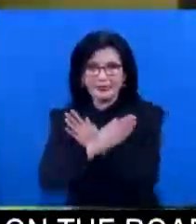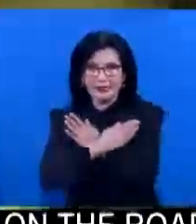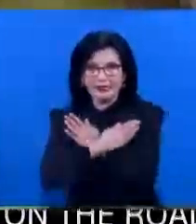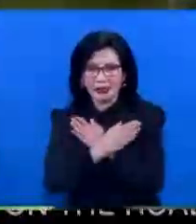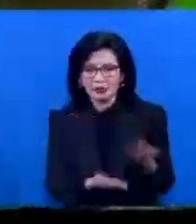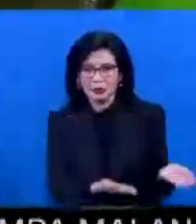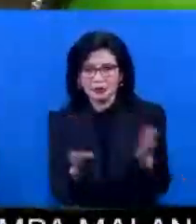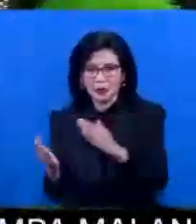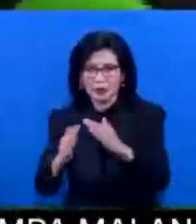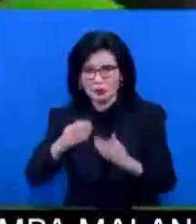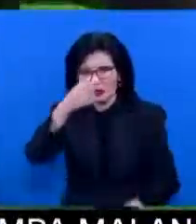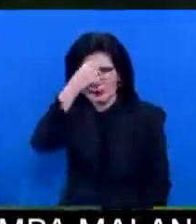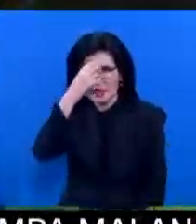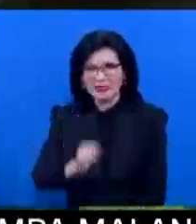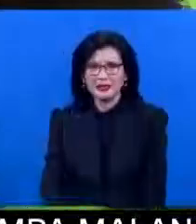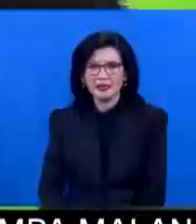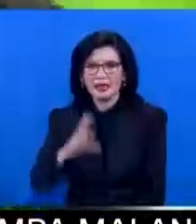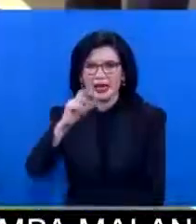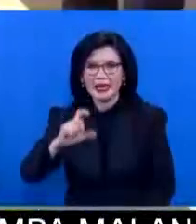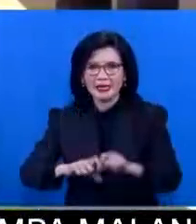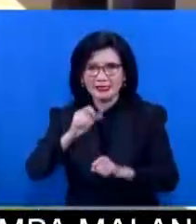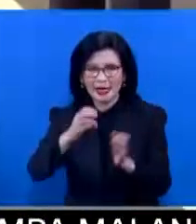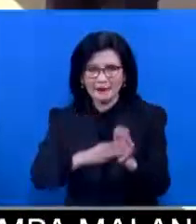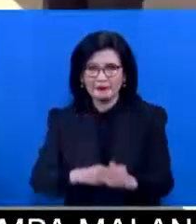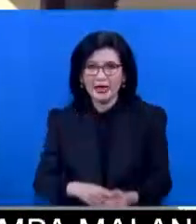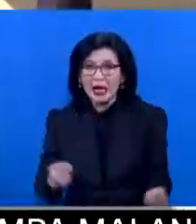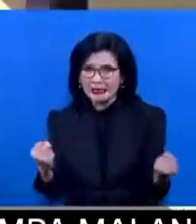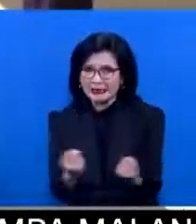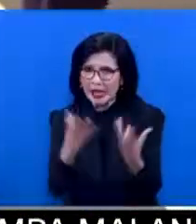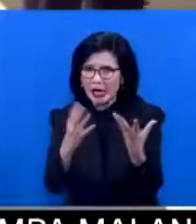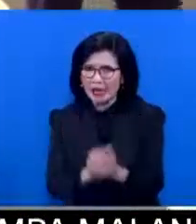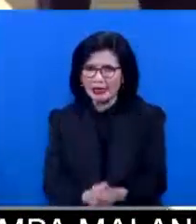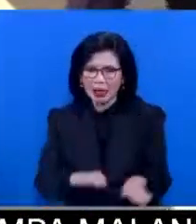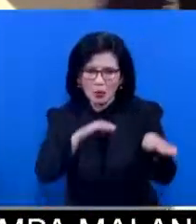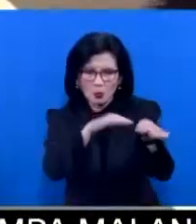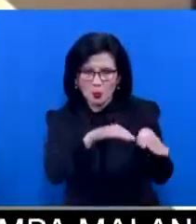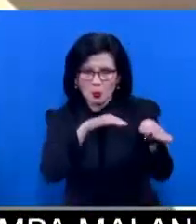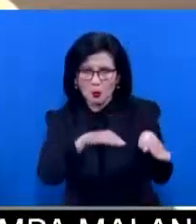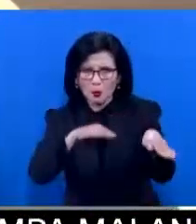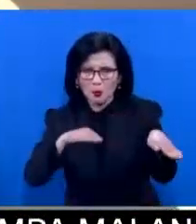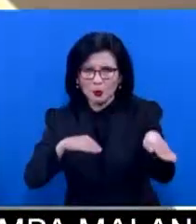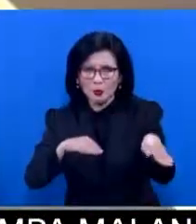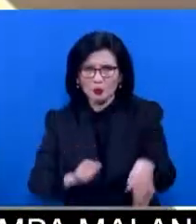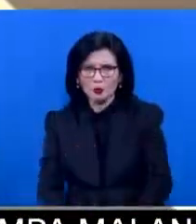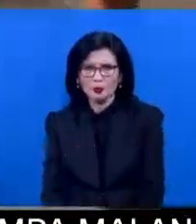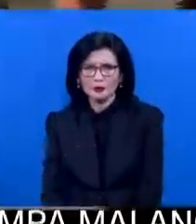dilarikan ke Rumah Sakit Cipto Mangunkusumo, Jakarta Pusat. Kecelakaan ini sempat membuat arus lalu lintas dari arah Salemba